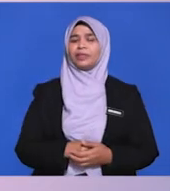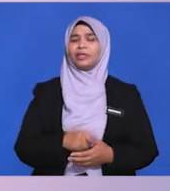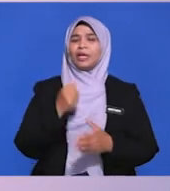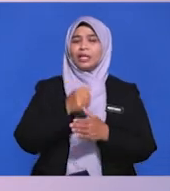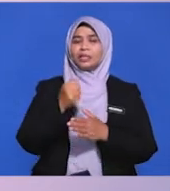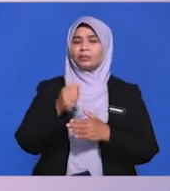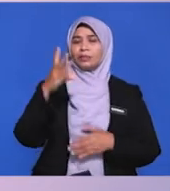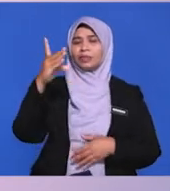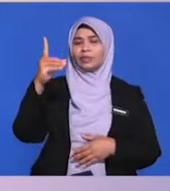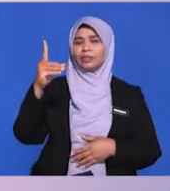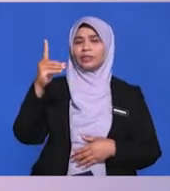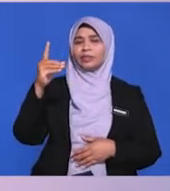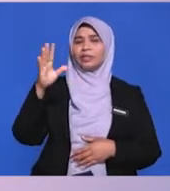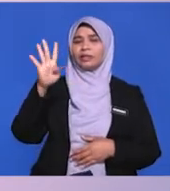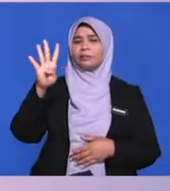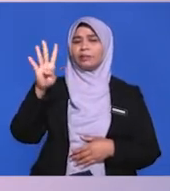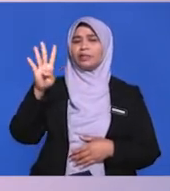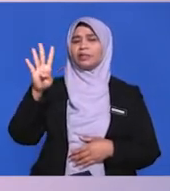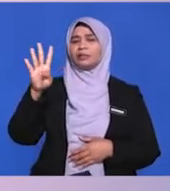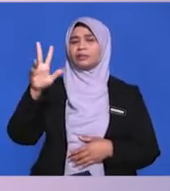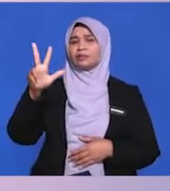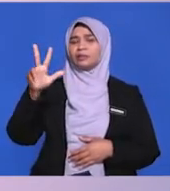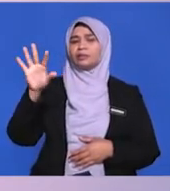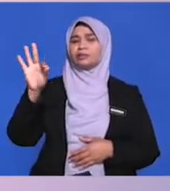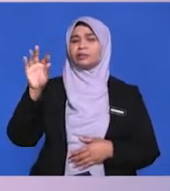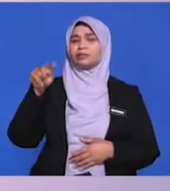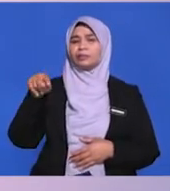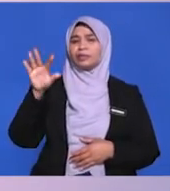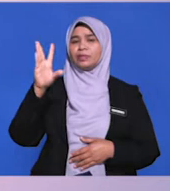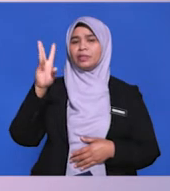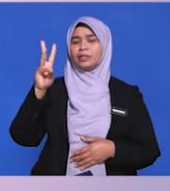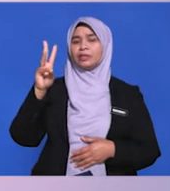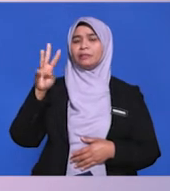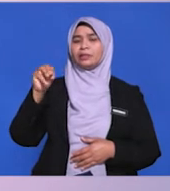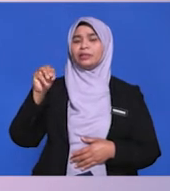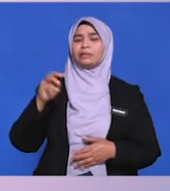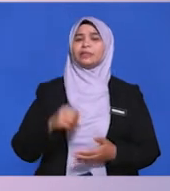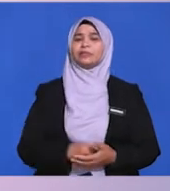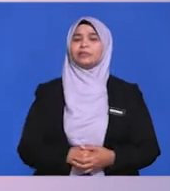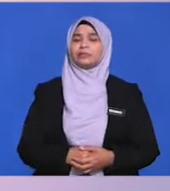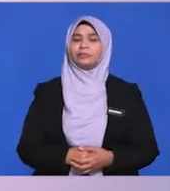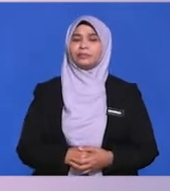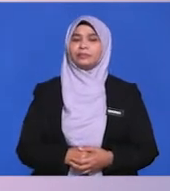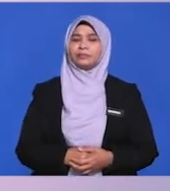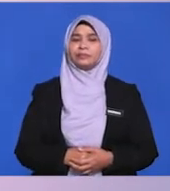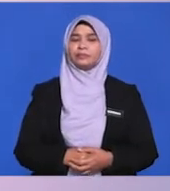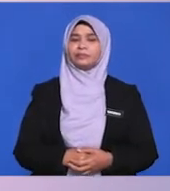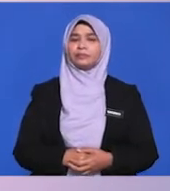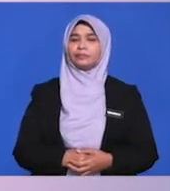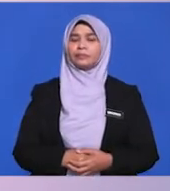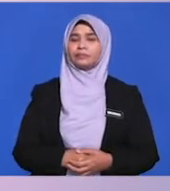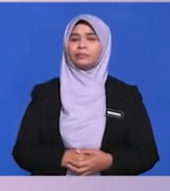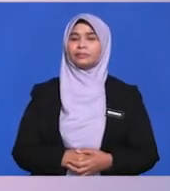ataupun di 439 perpuluhan 6 di tepat uh